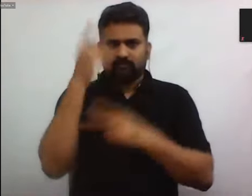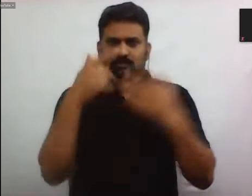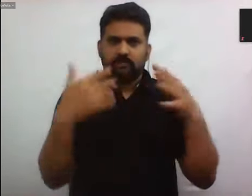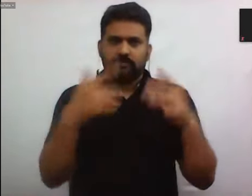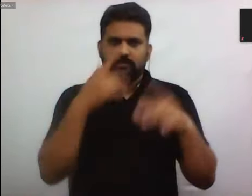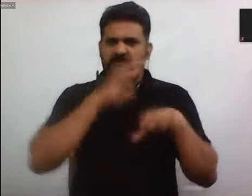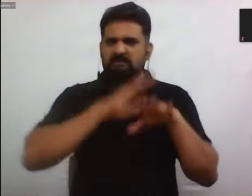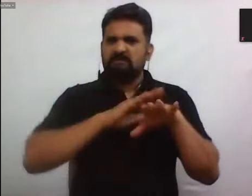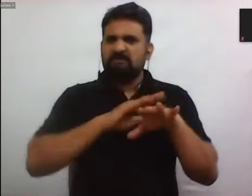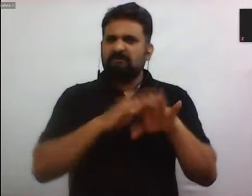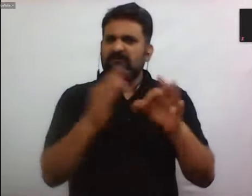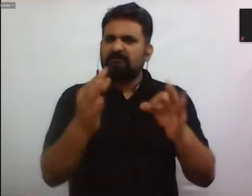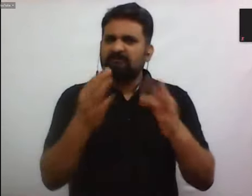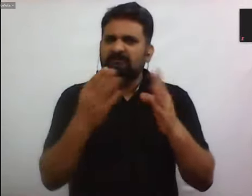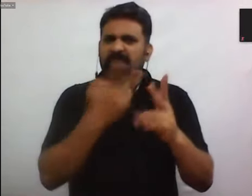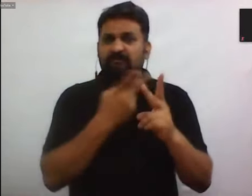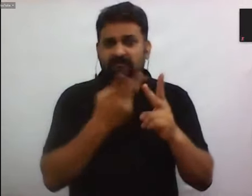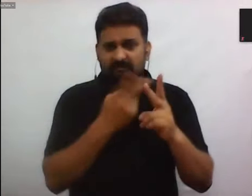एक्सपीरियंस स्पीकर थे